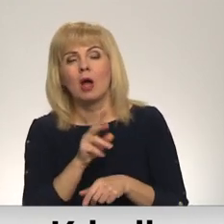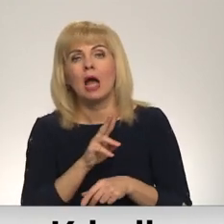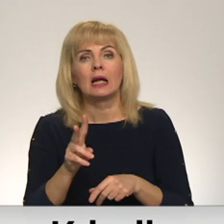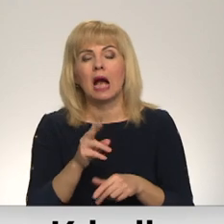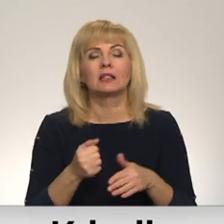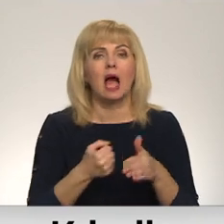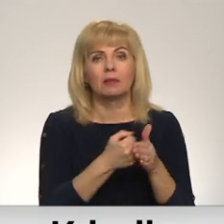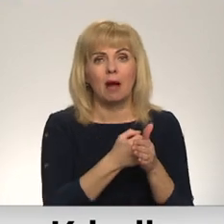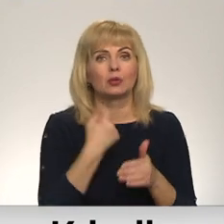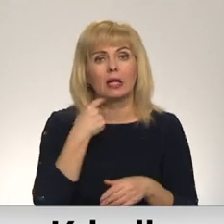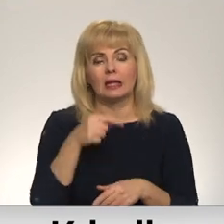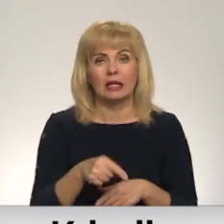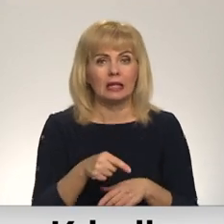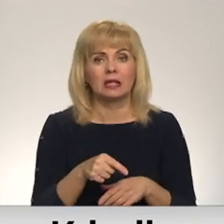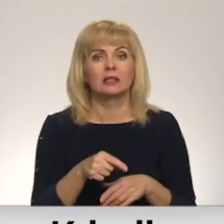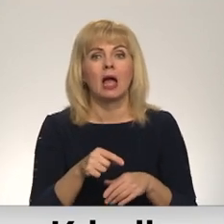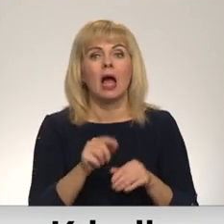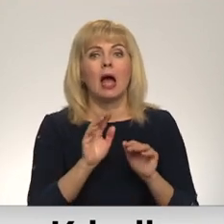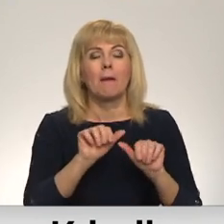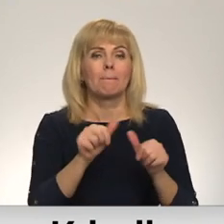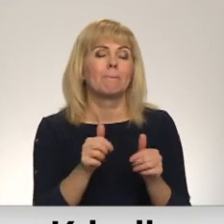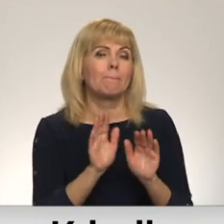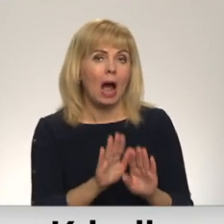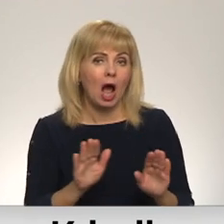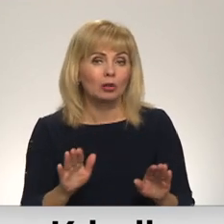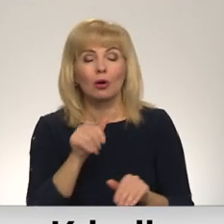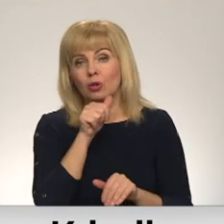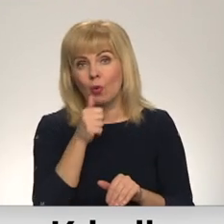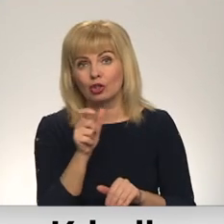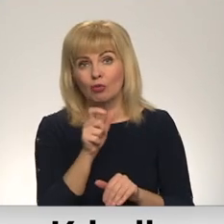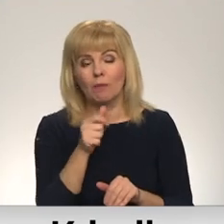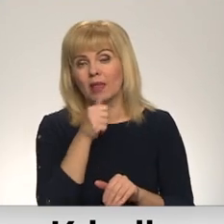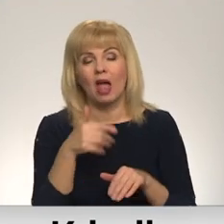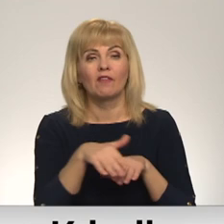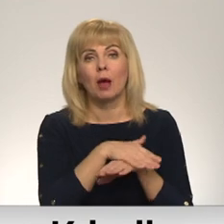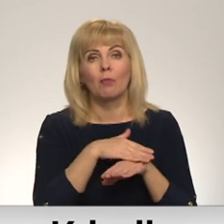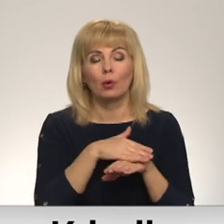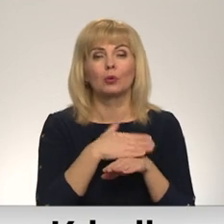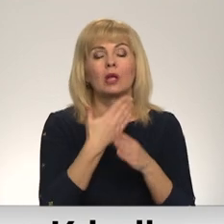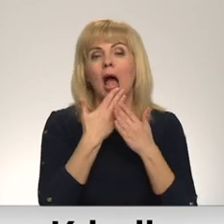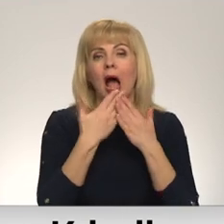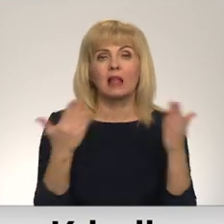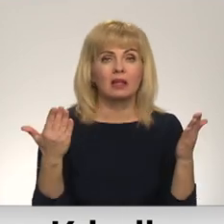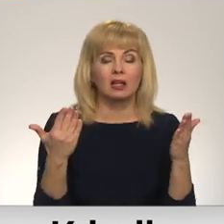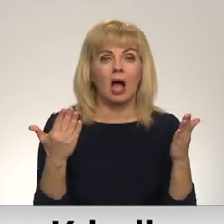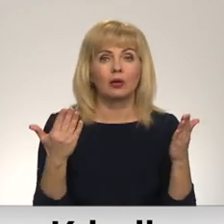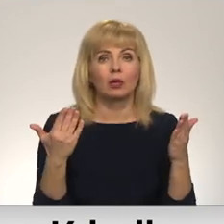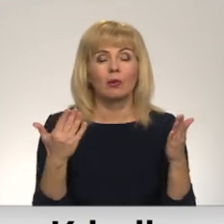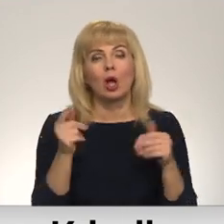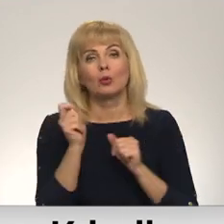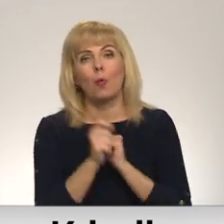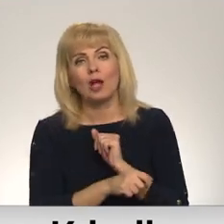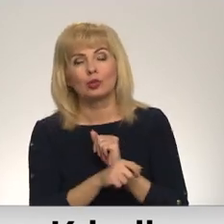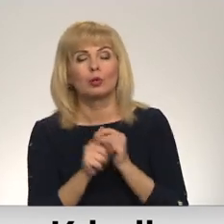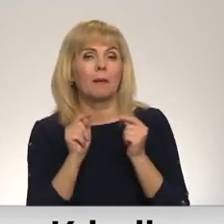ir atbalstījis arī Rīgas biennāli. Es saprotu tos, kuri nevar šobrīd publiski klāji atklāti paust nosodījumu